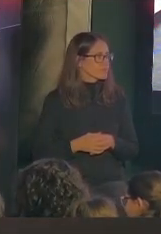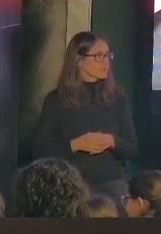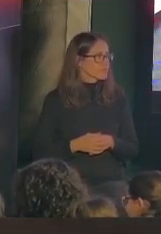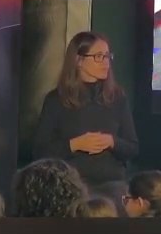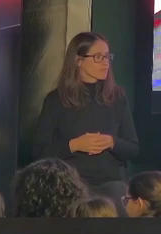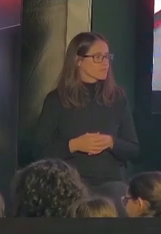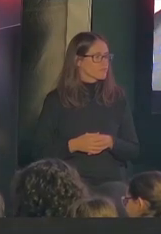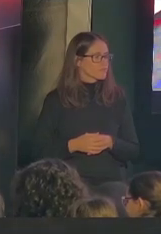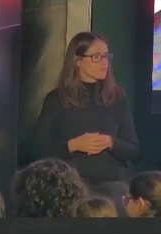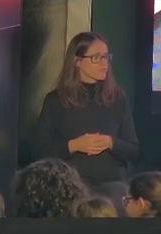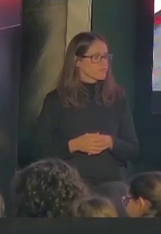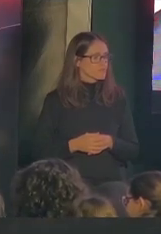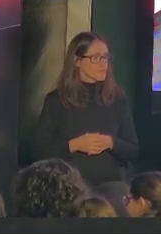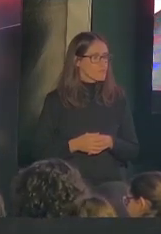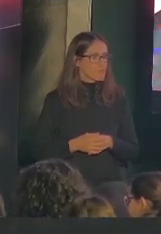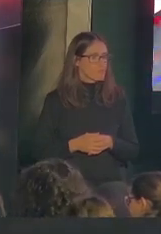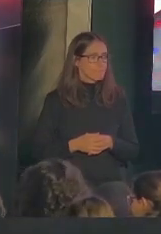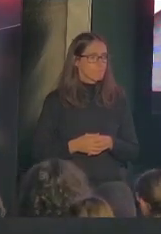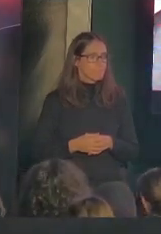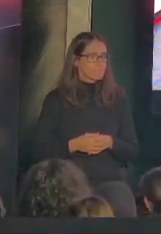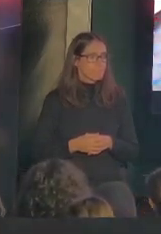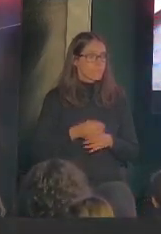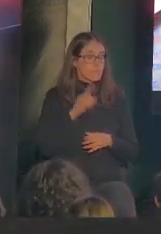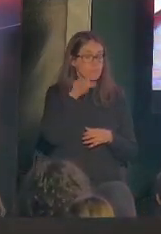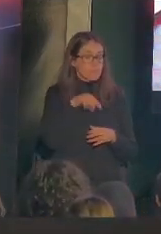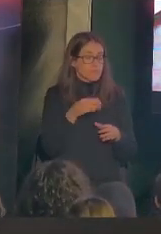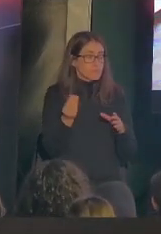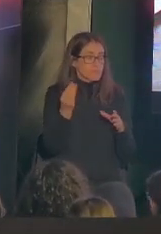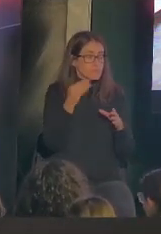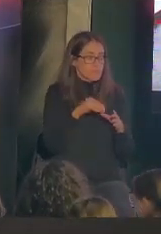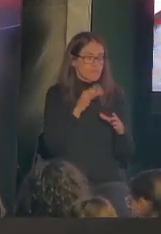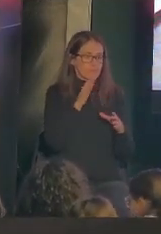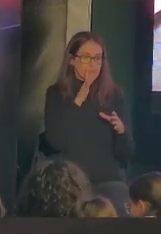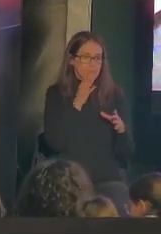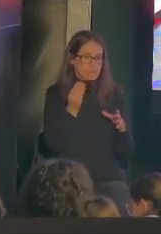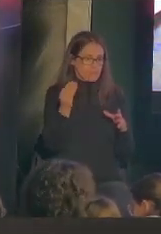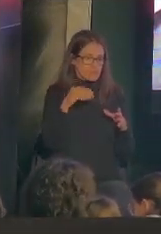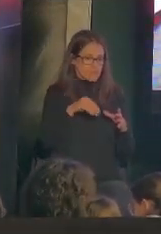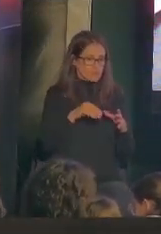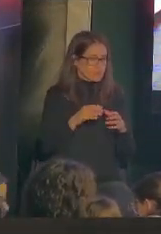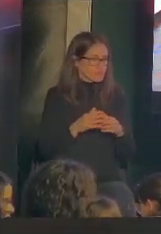Perfecte. I afegirem l'aigua.